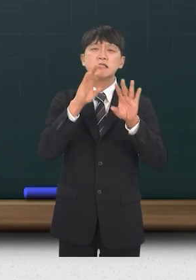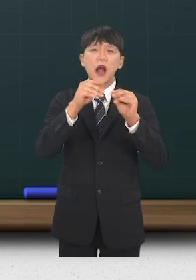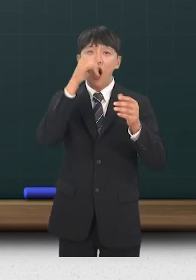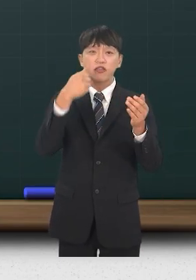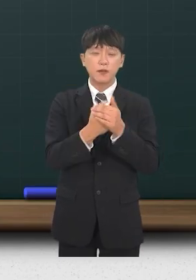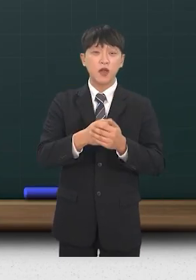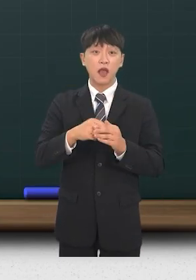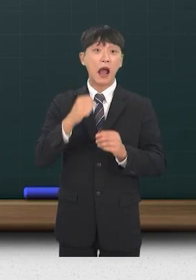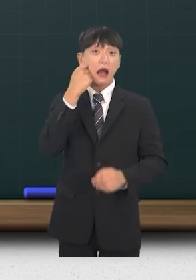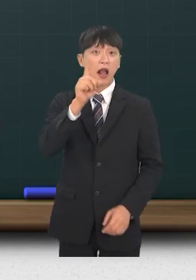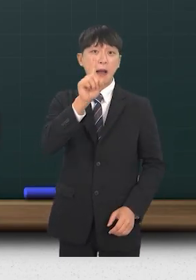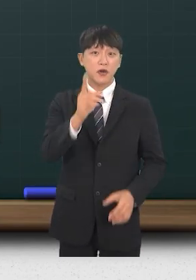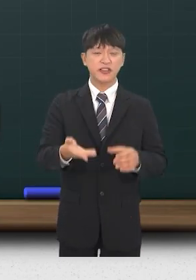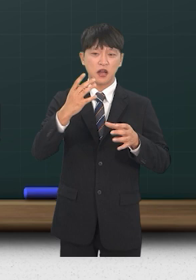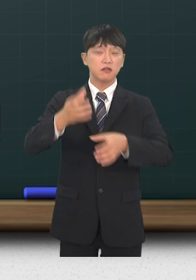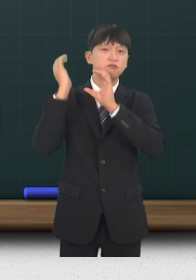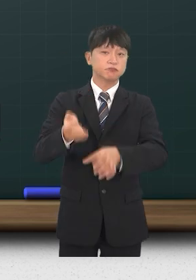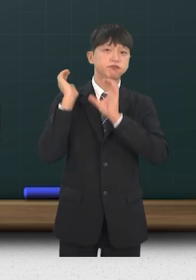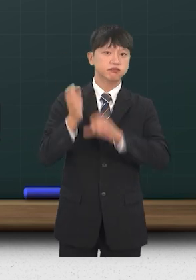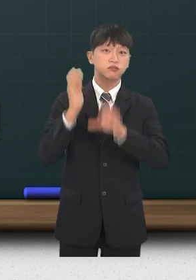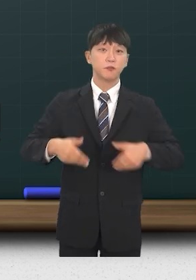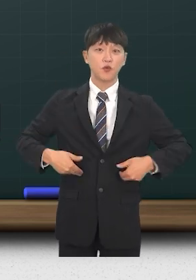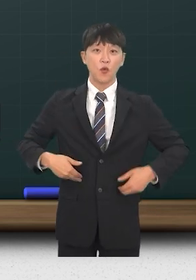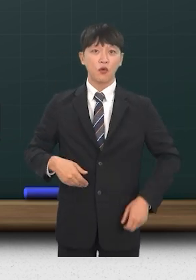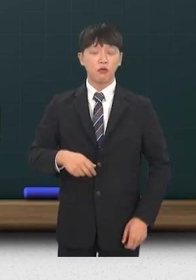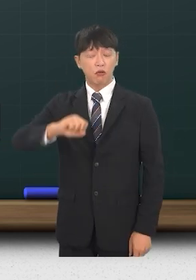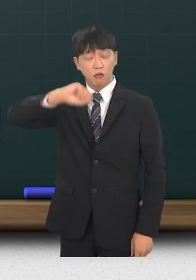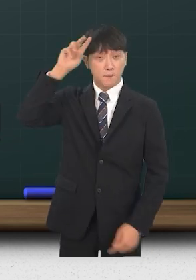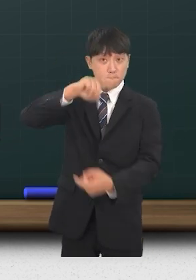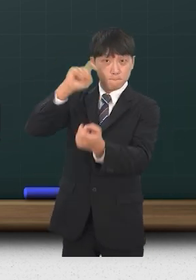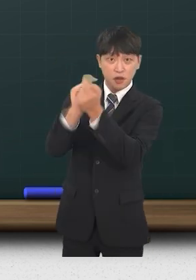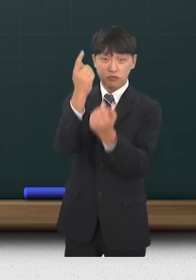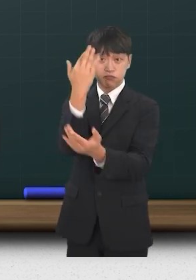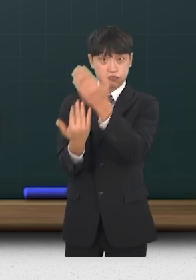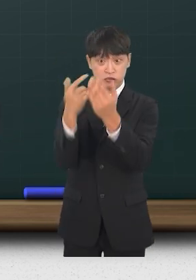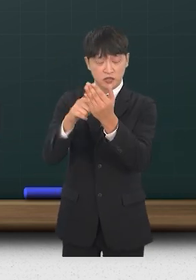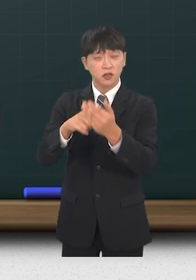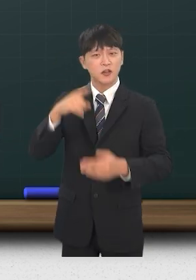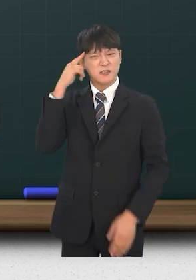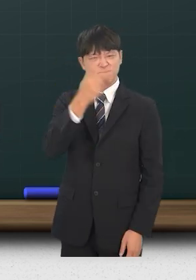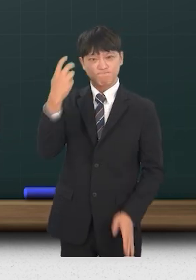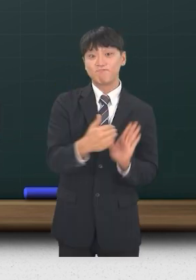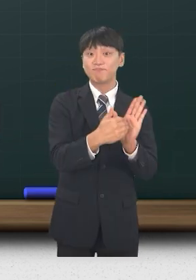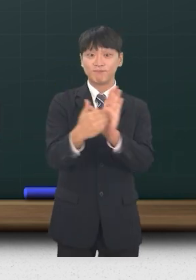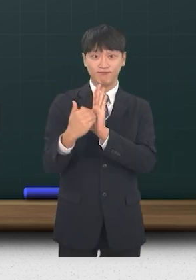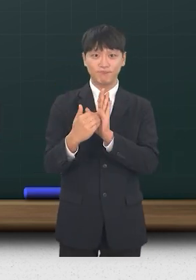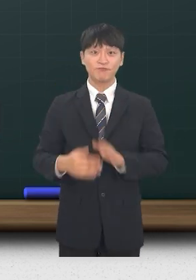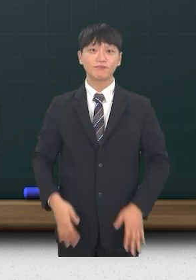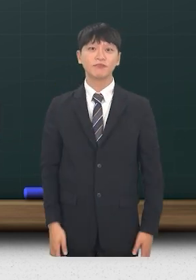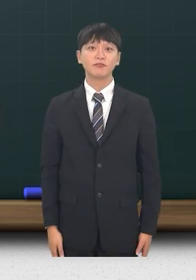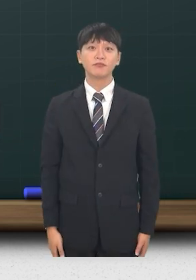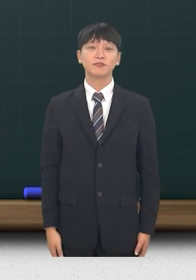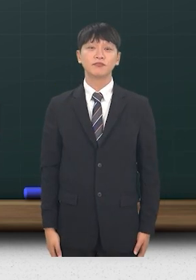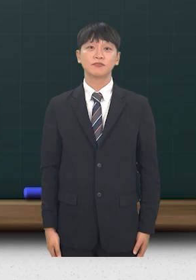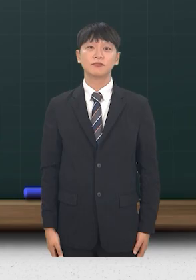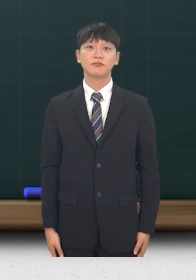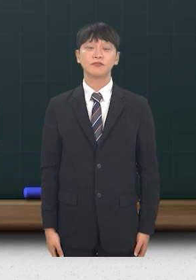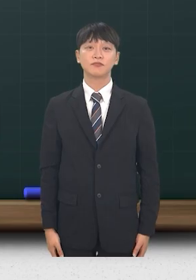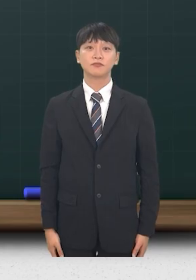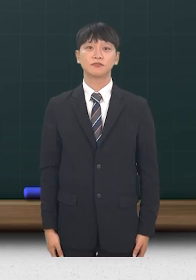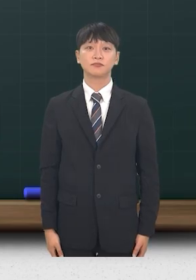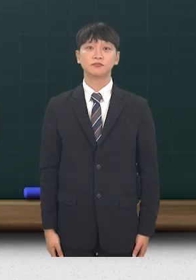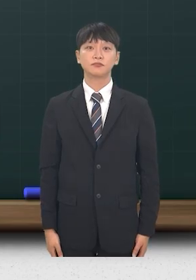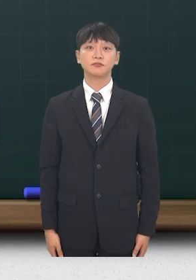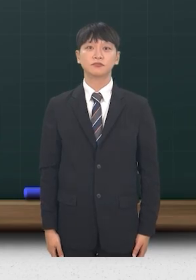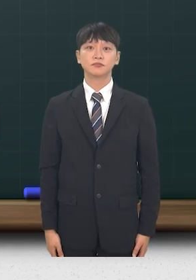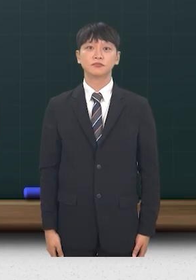직사광선을 피하여 둡니다. 침이 초록색 부분을 가리키는지 확인합니다. 소화기 내에 작은 분말 소화약제가 들어있어 월 1회